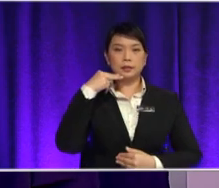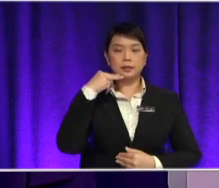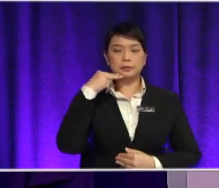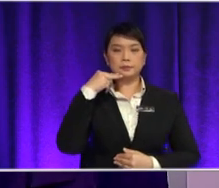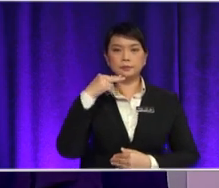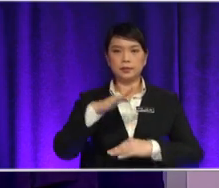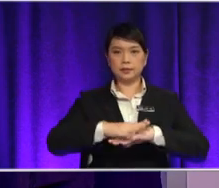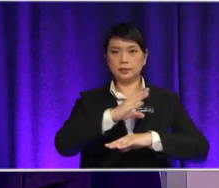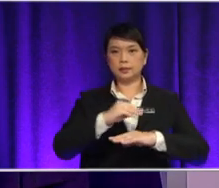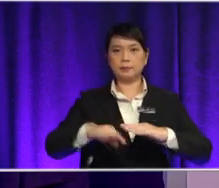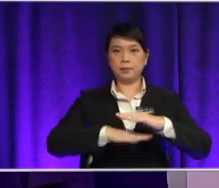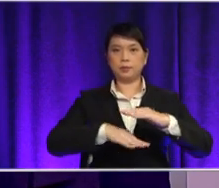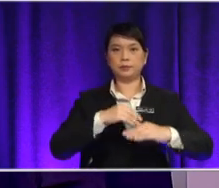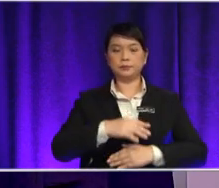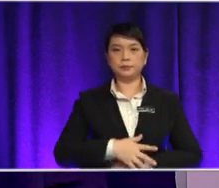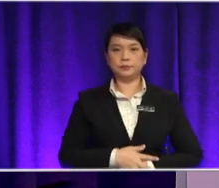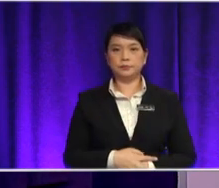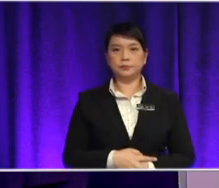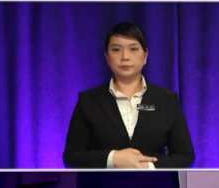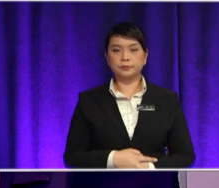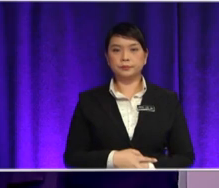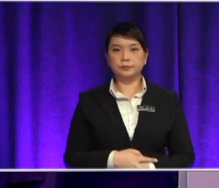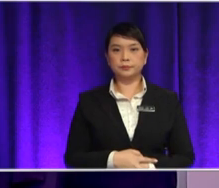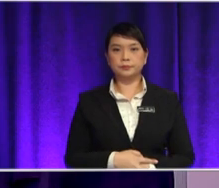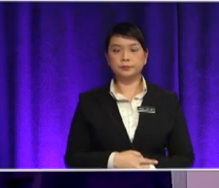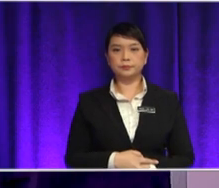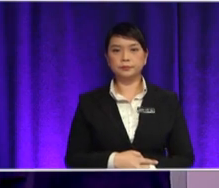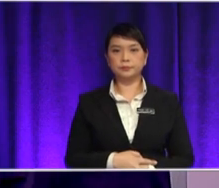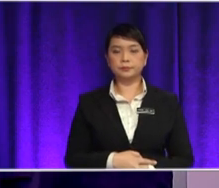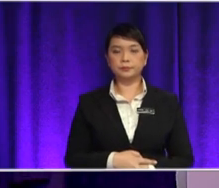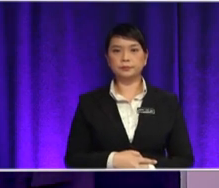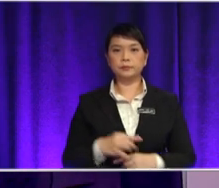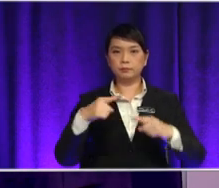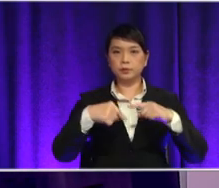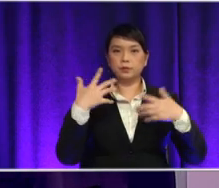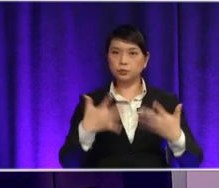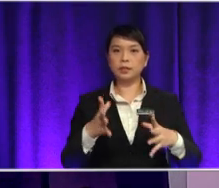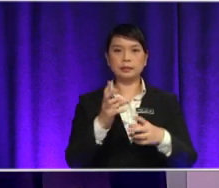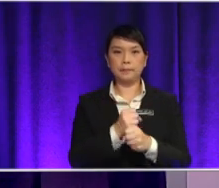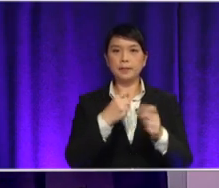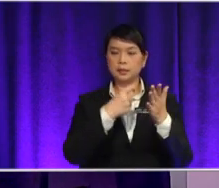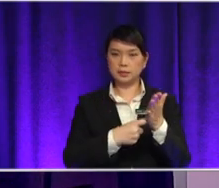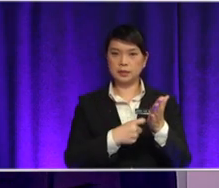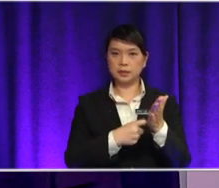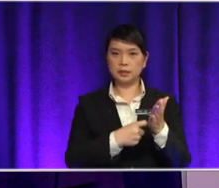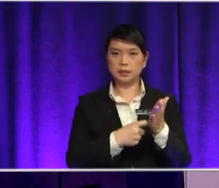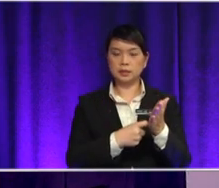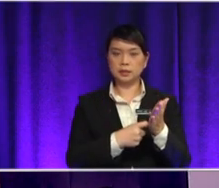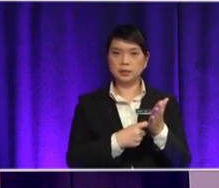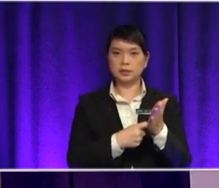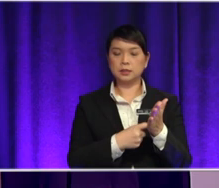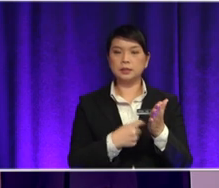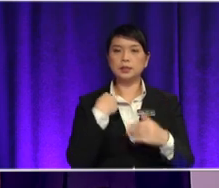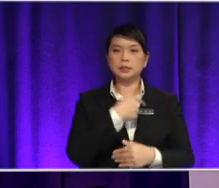dan had bawah paling bawah bagi satu kelas. Okey, bila dah dapat nilai, kita nak masuk mendalam lebih.